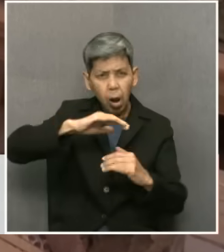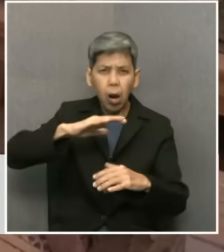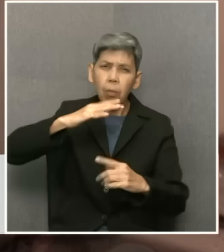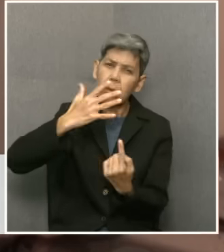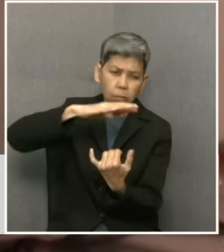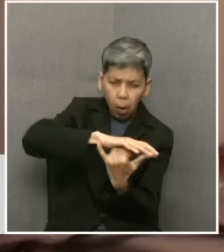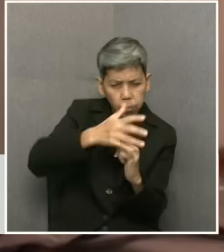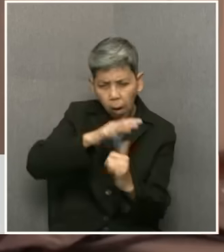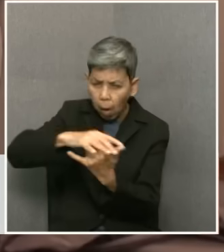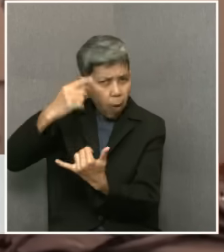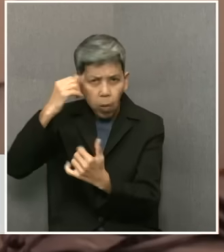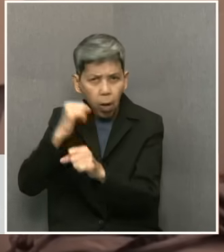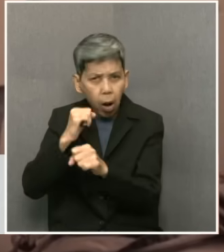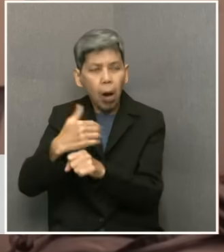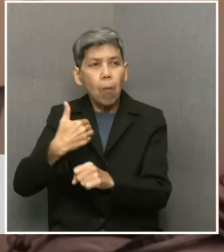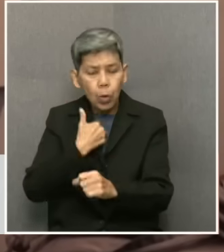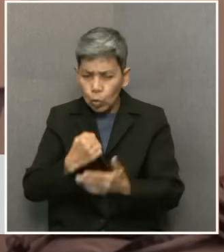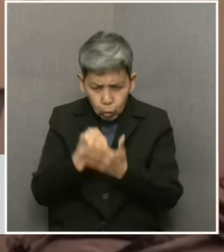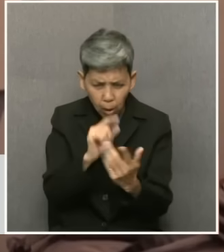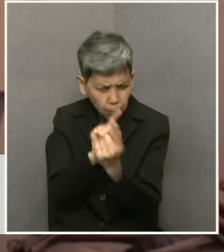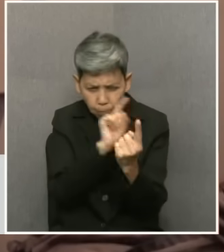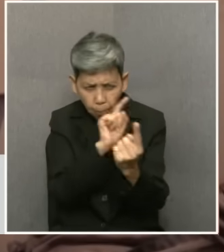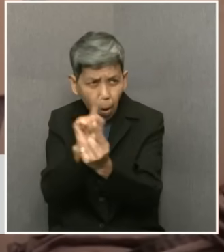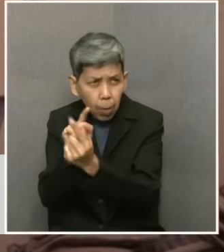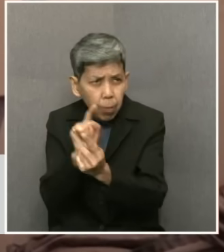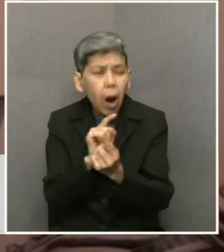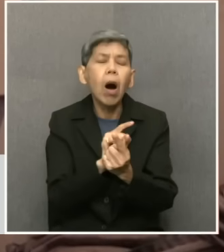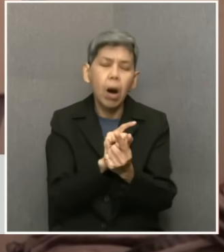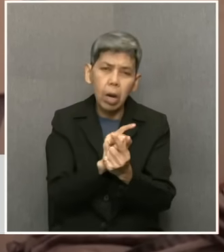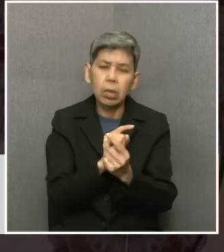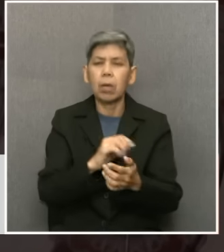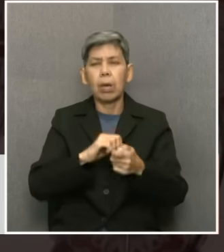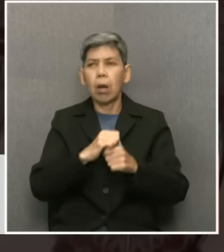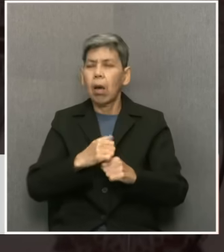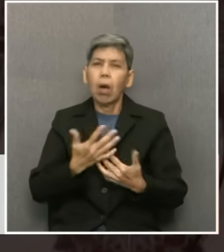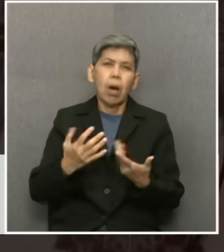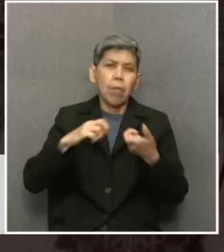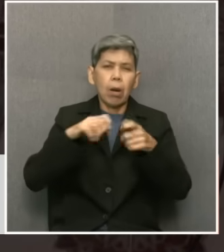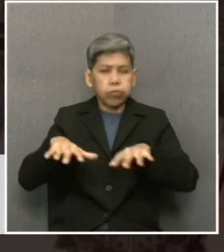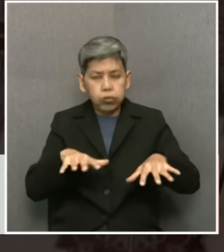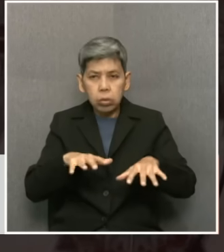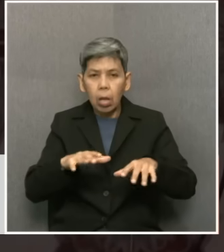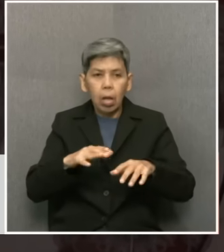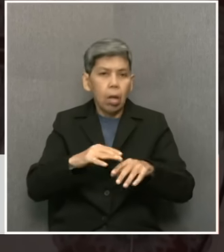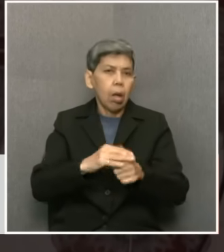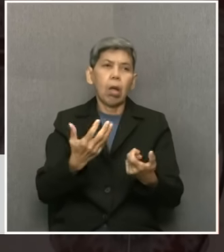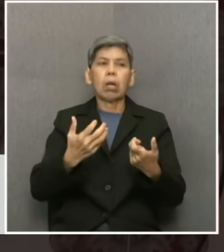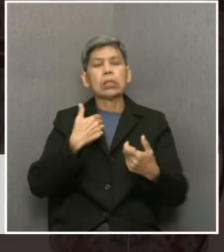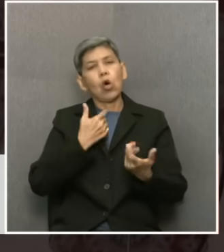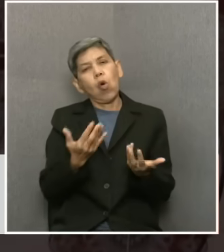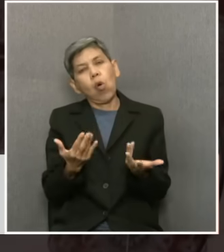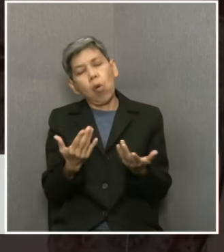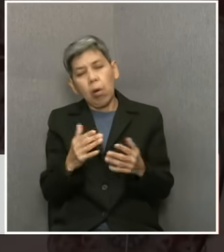รักหักพังและเข้าให้ถึงชุมชนที่ถูกตัดขาดโลกภายนอกหลังเกิดแผ่นดินไหวแต่ความหวังผู้รอด